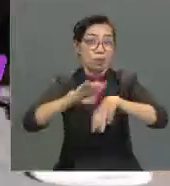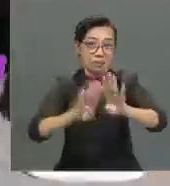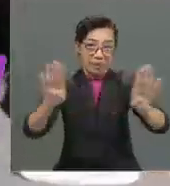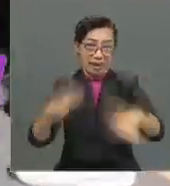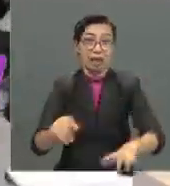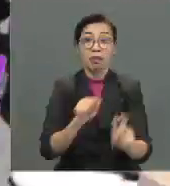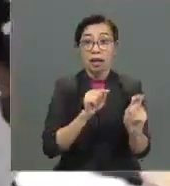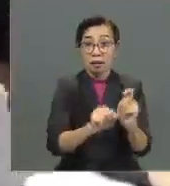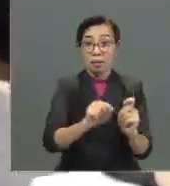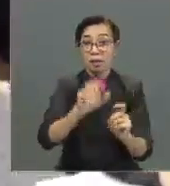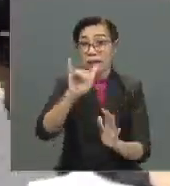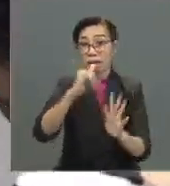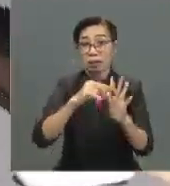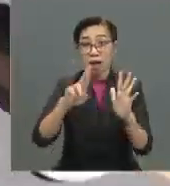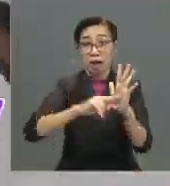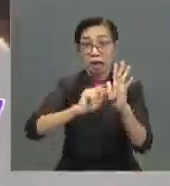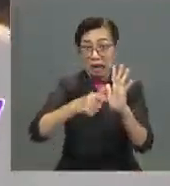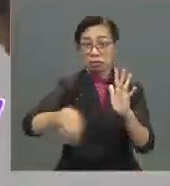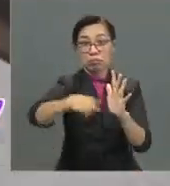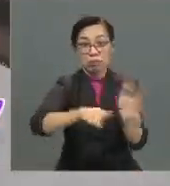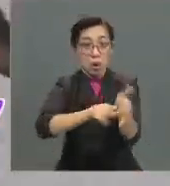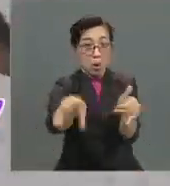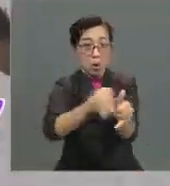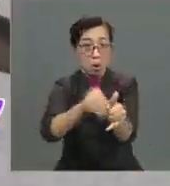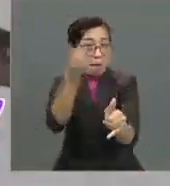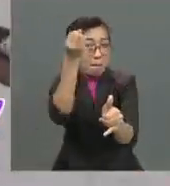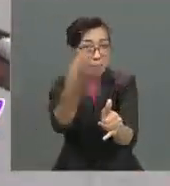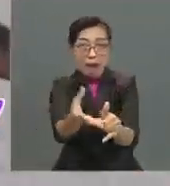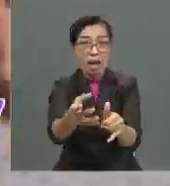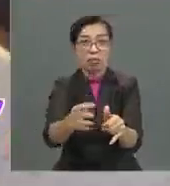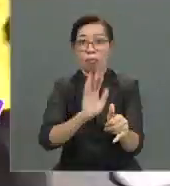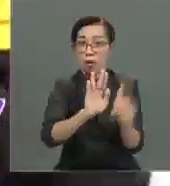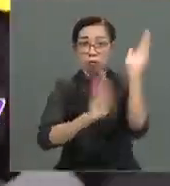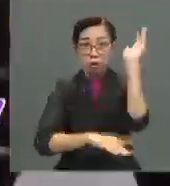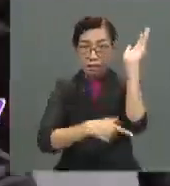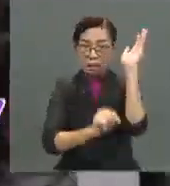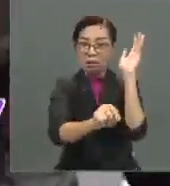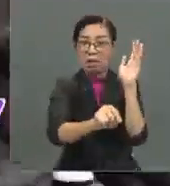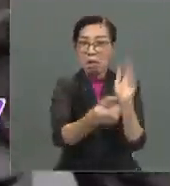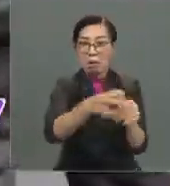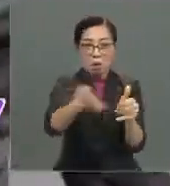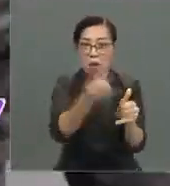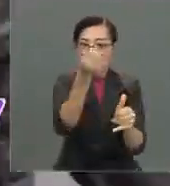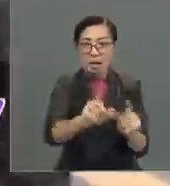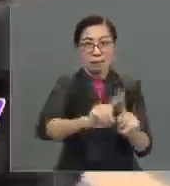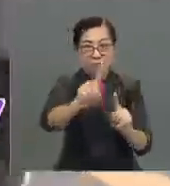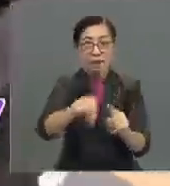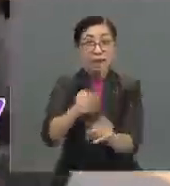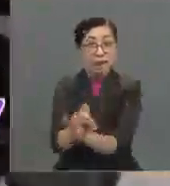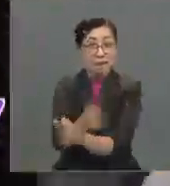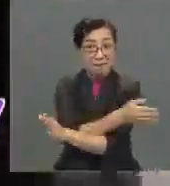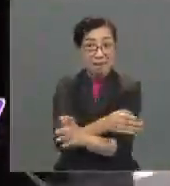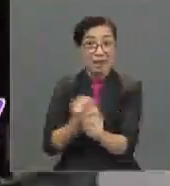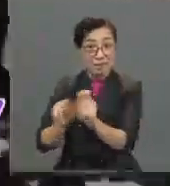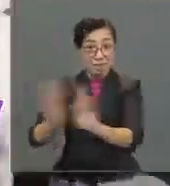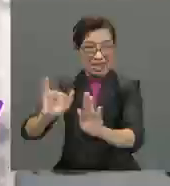ถือว่าเป็นพื้นที่ที่มีผู้ติดเชื้อโควิด -19 มากที่สุดของจังหวัดปัตตานีก่อนการเปิดหมู่บ้านในอำเภอยะรัง